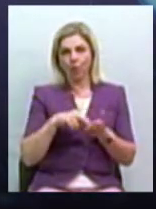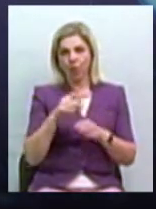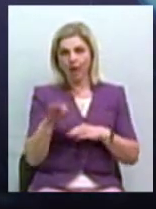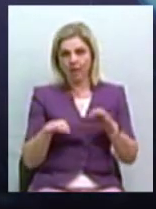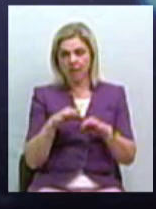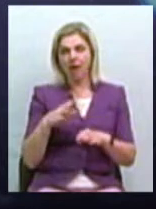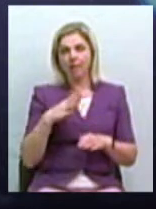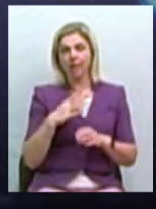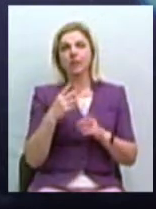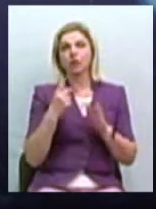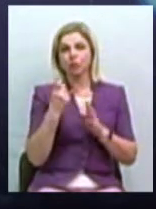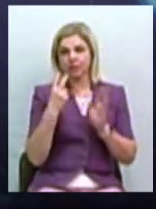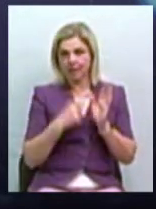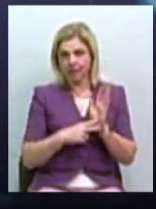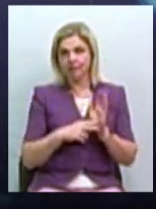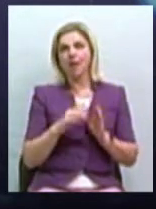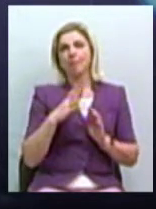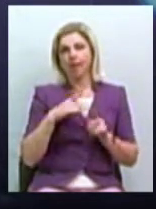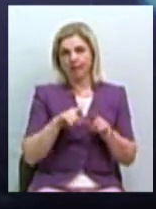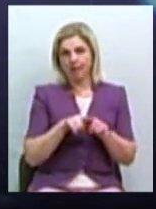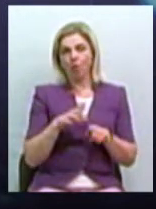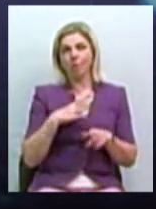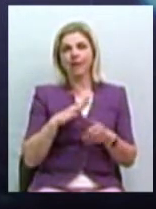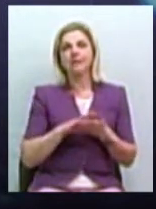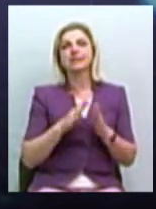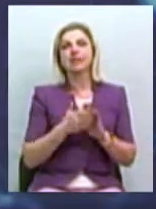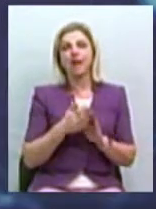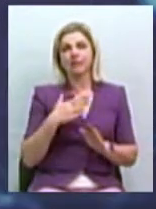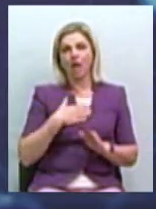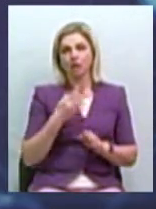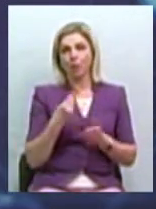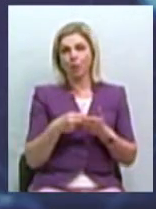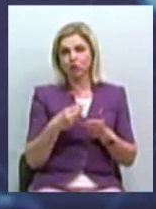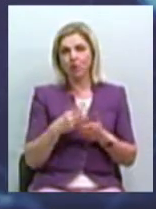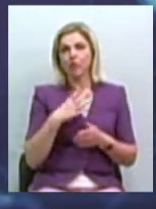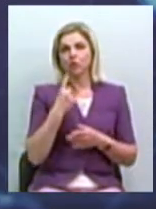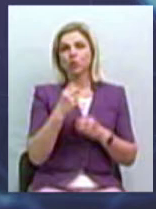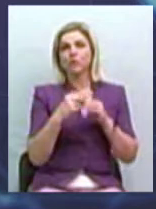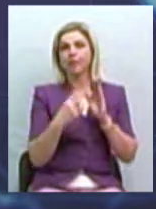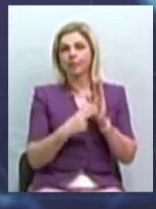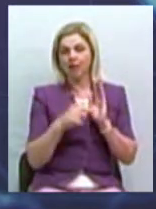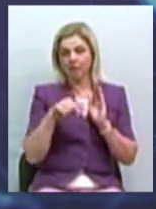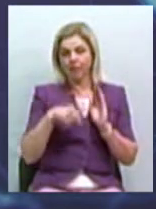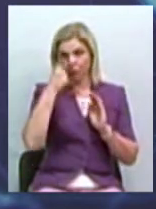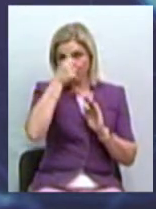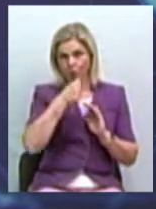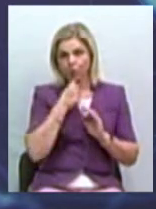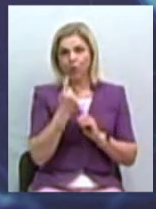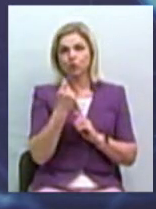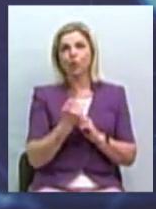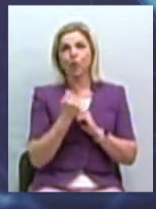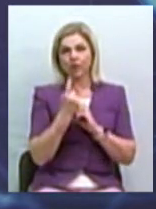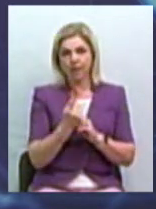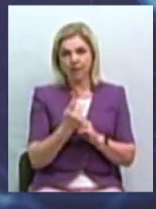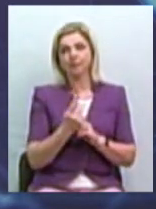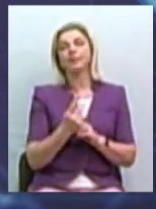в першому році, коли був такий старт нашого громадського бюджету, було 117, в цьому 111. Тобто динаміка